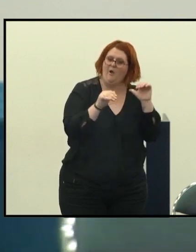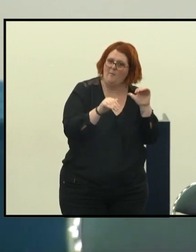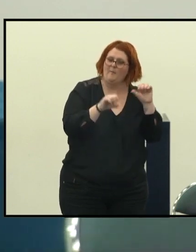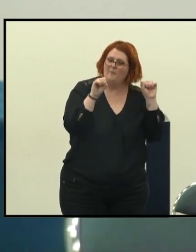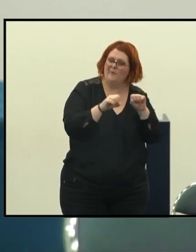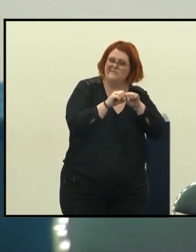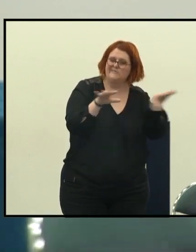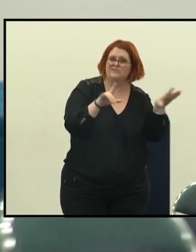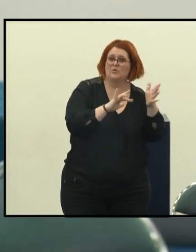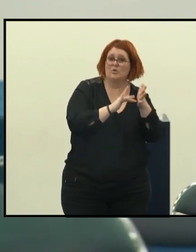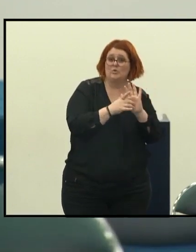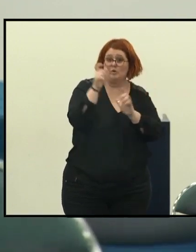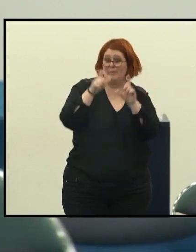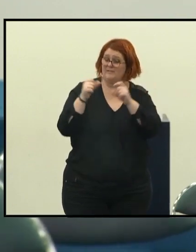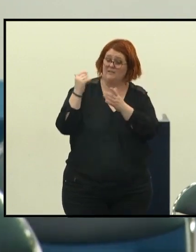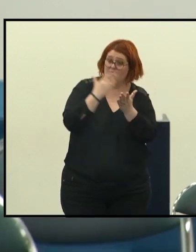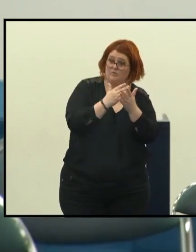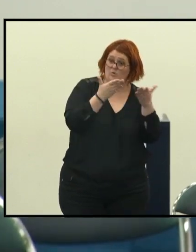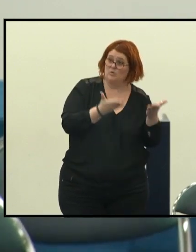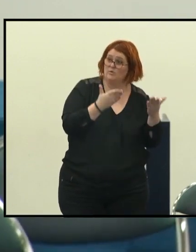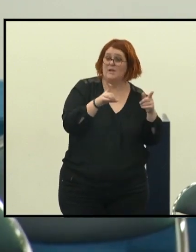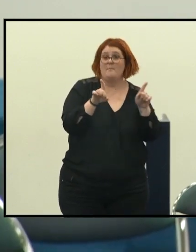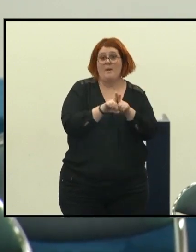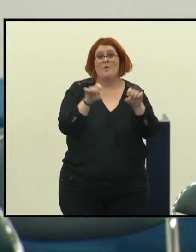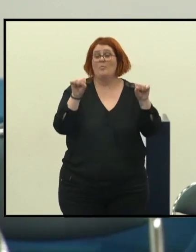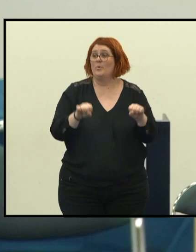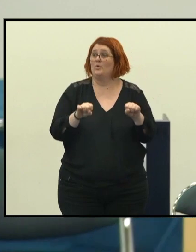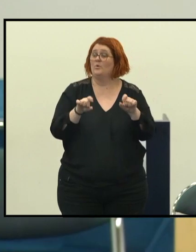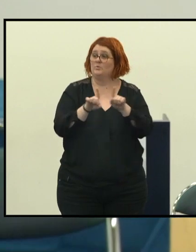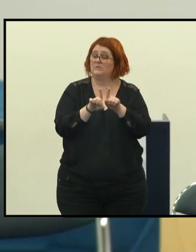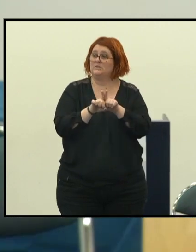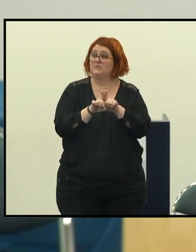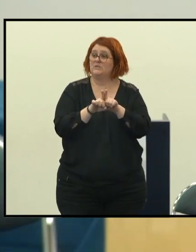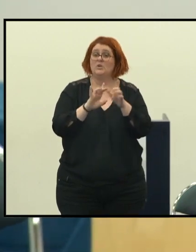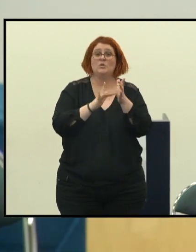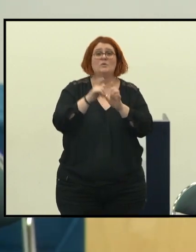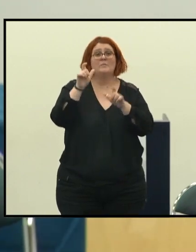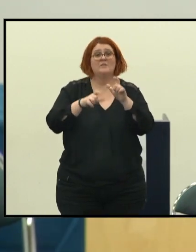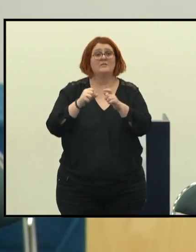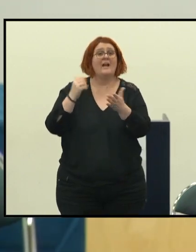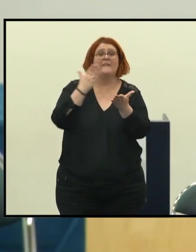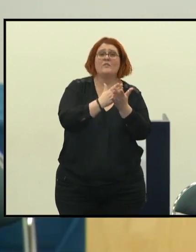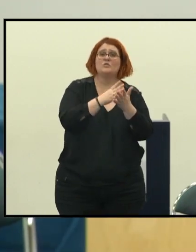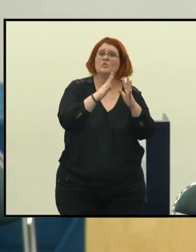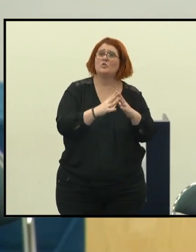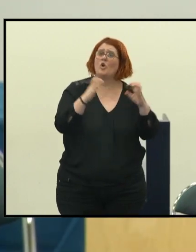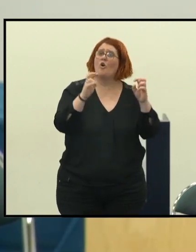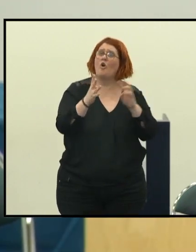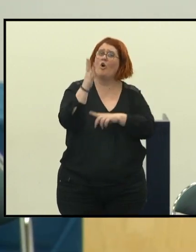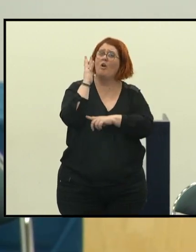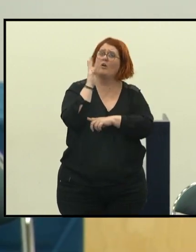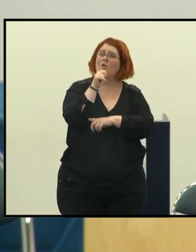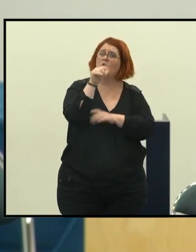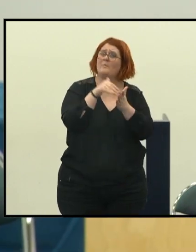YouTube toutes les interventions d'aujourd'hui, de même que vous pouvez retrouver les interventions du colloque de